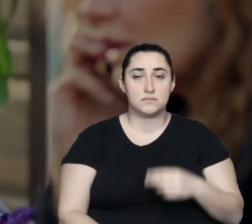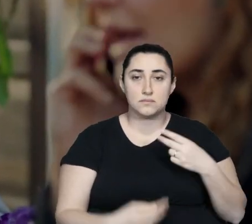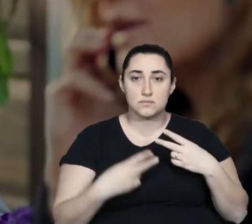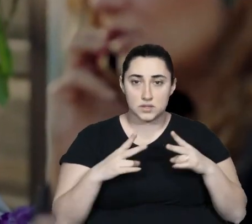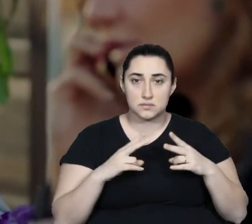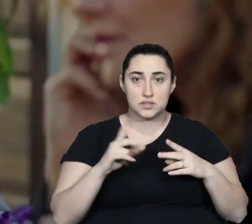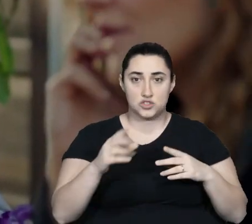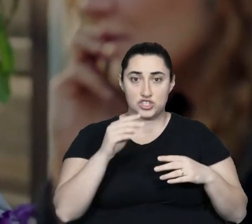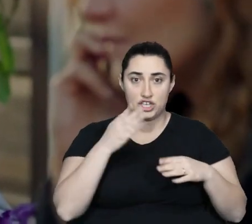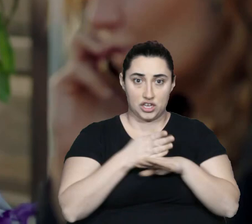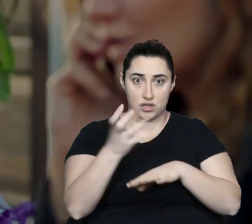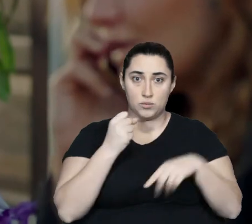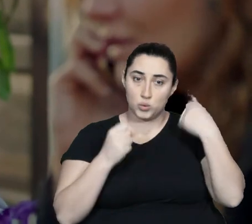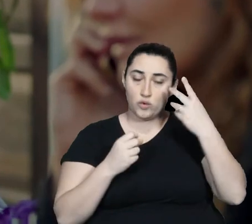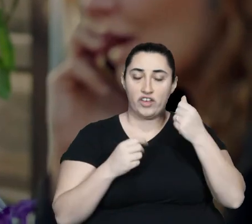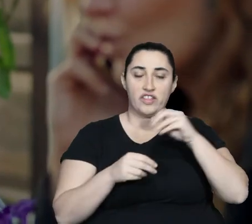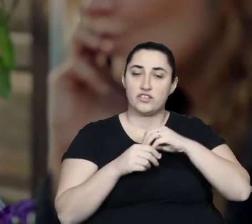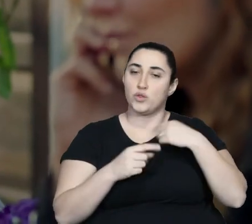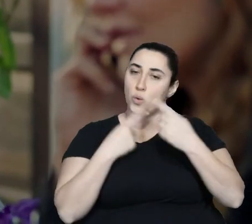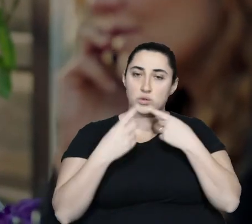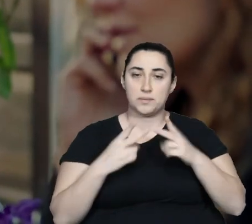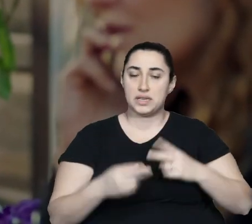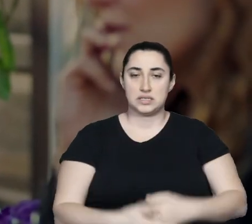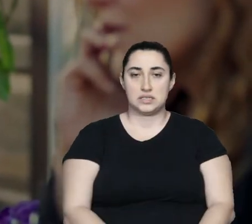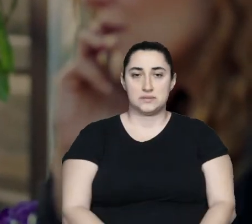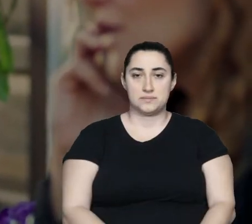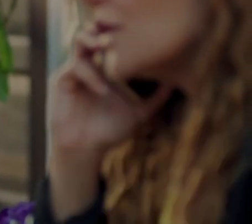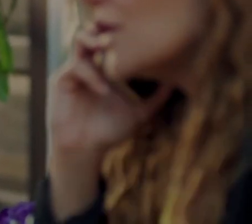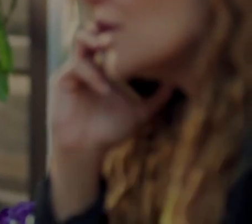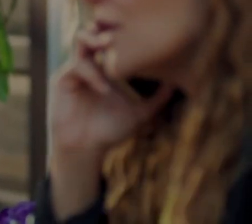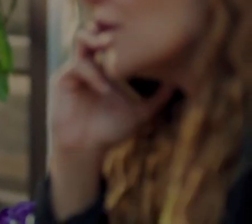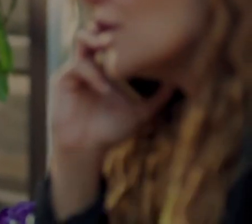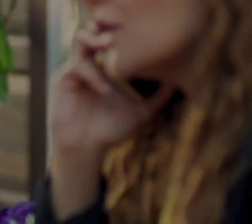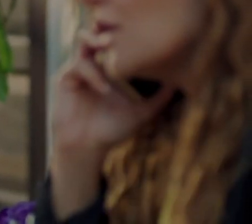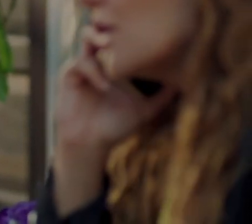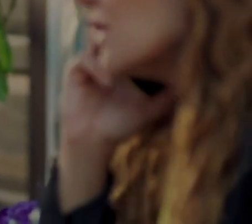Tabii eğer ciddiyseniz fiyat üzerinde tekrar konuşabiliriz.